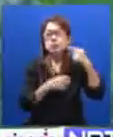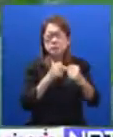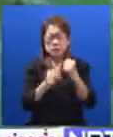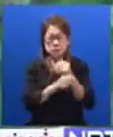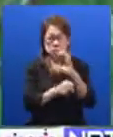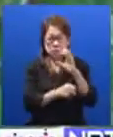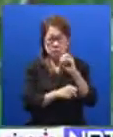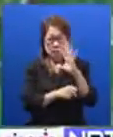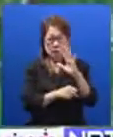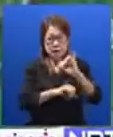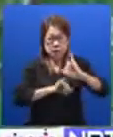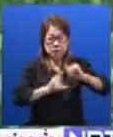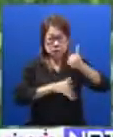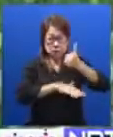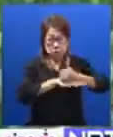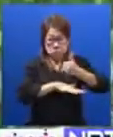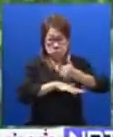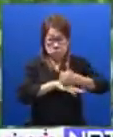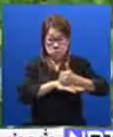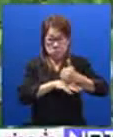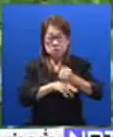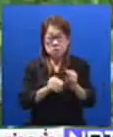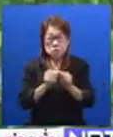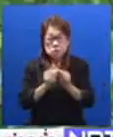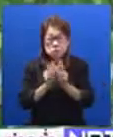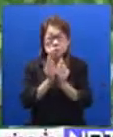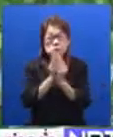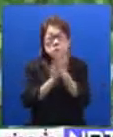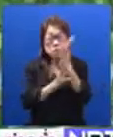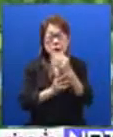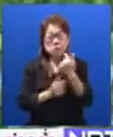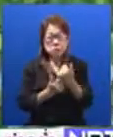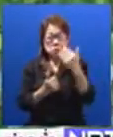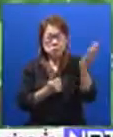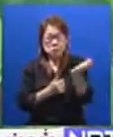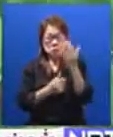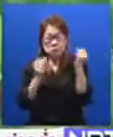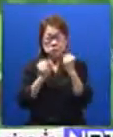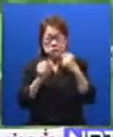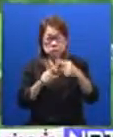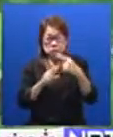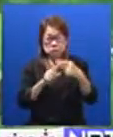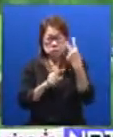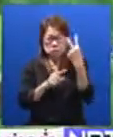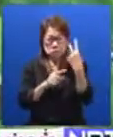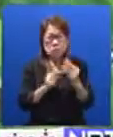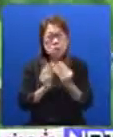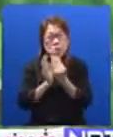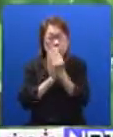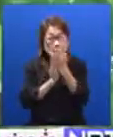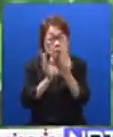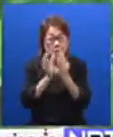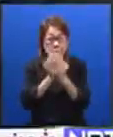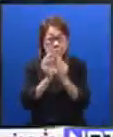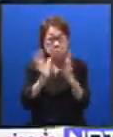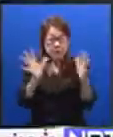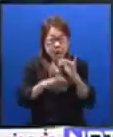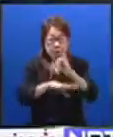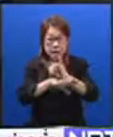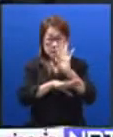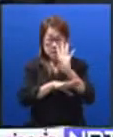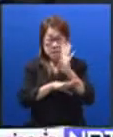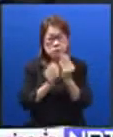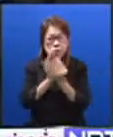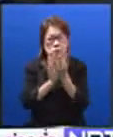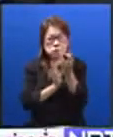55ปีเจ้าของนาบัวบอกว่าอากาศที่หนาวเย็นมากกว่า2เดือนส่งผลให้ดอกบัวที่ปลูกไว้4ไร่ออกดอกน้อยดอก